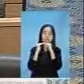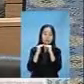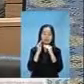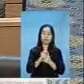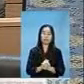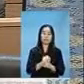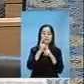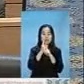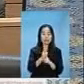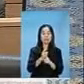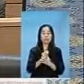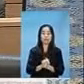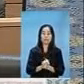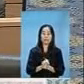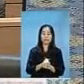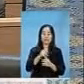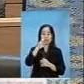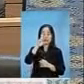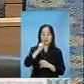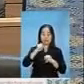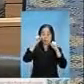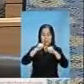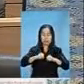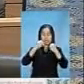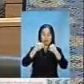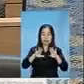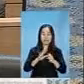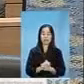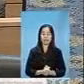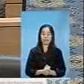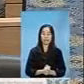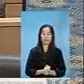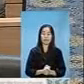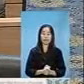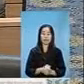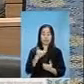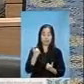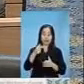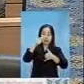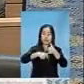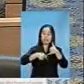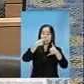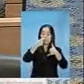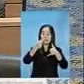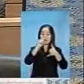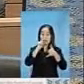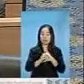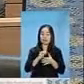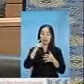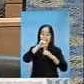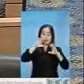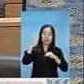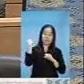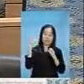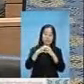ที่รัฐสภาแห่งนี้ได้พิจารณาอนุมัติไปแล้วเพราะการที่ท่านพูดว่ารัฐบาลในขณะนั้นคือพ